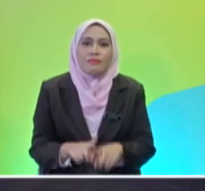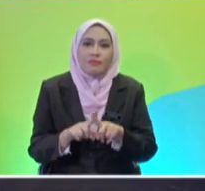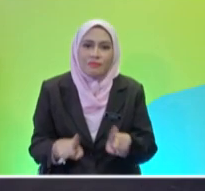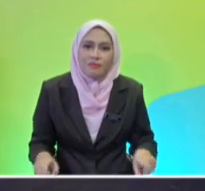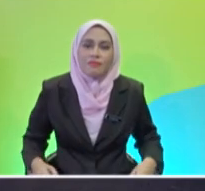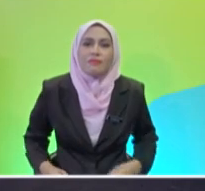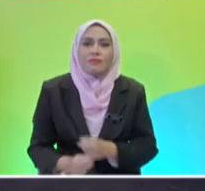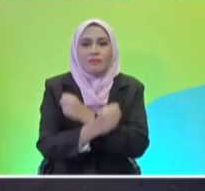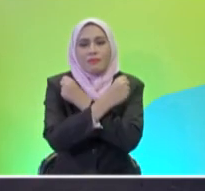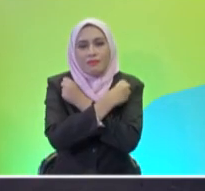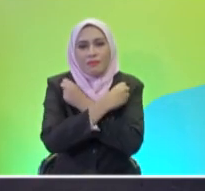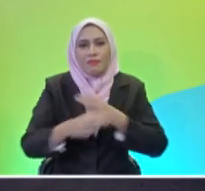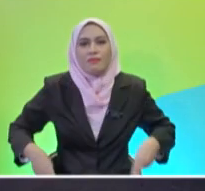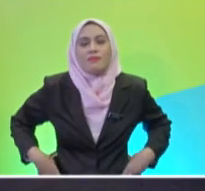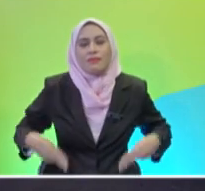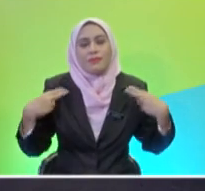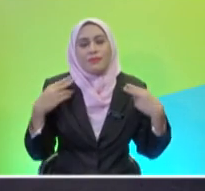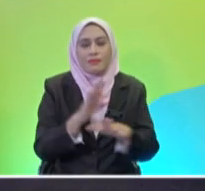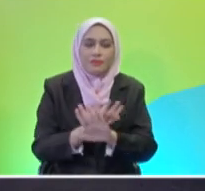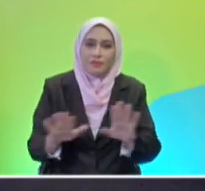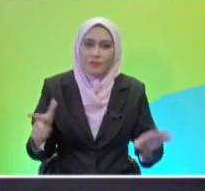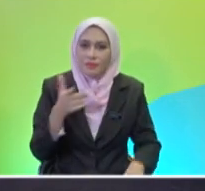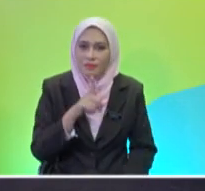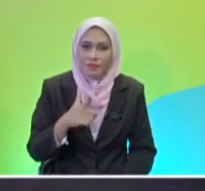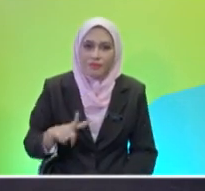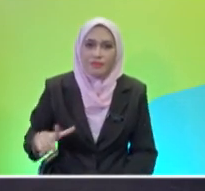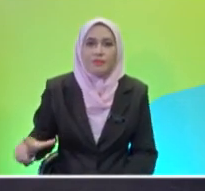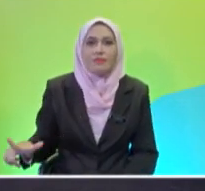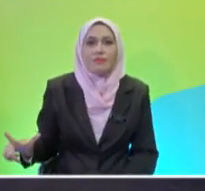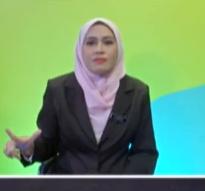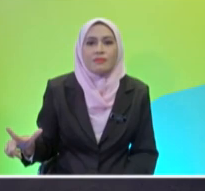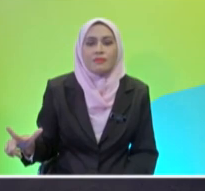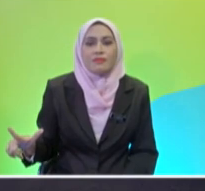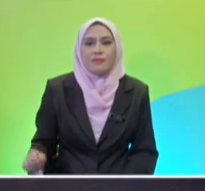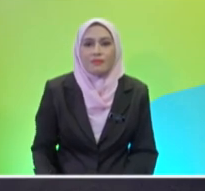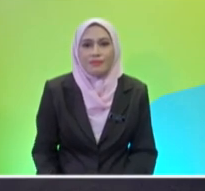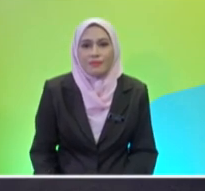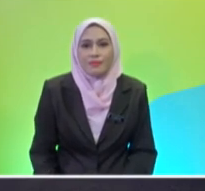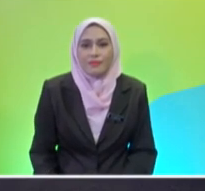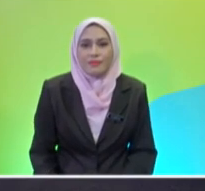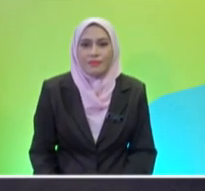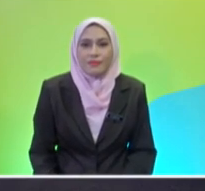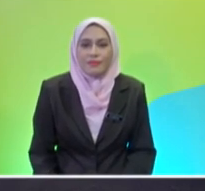Tapi sayang hidup tak lama.